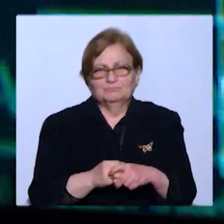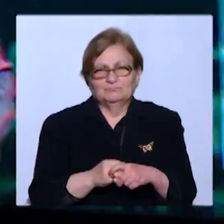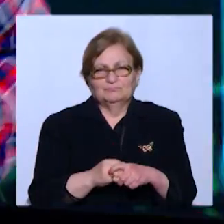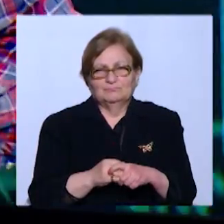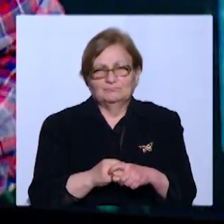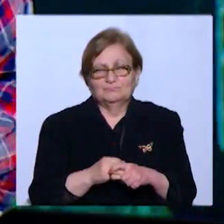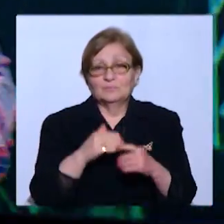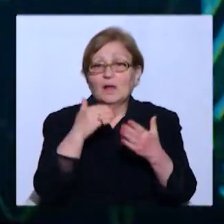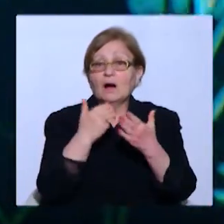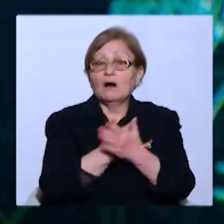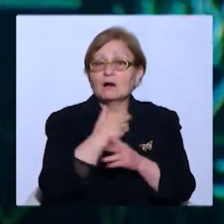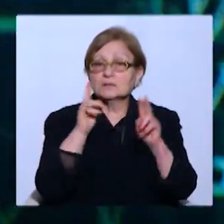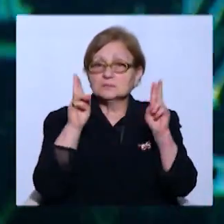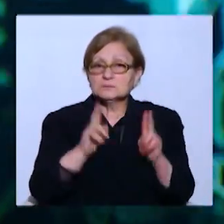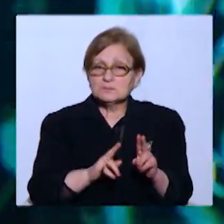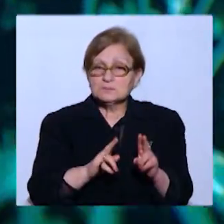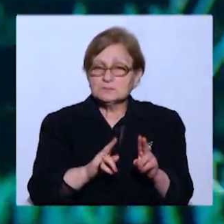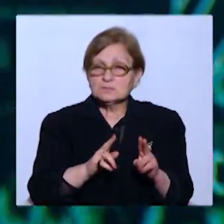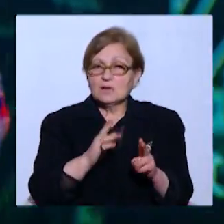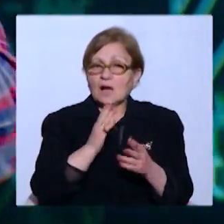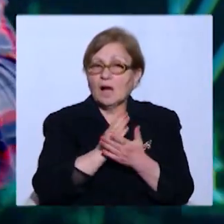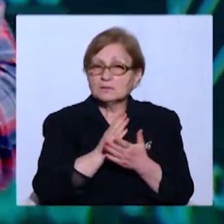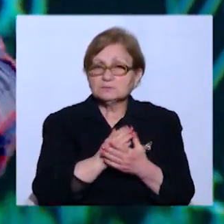და ახალი წესი იყოს ასეთი.